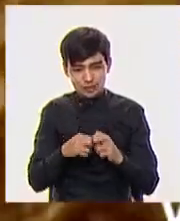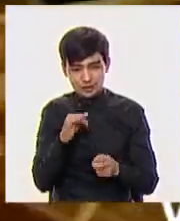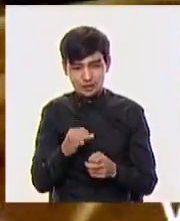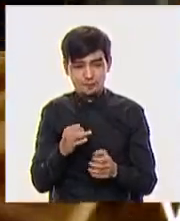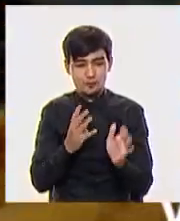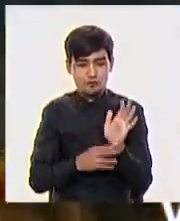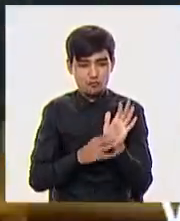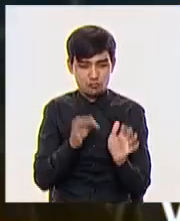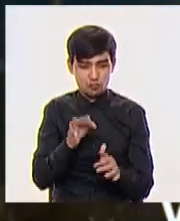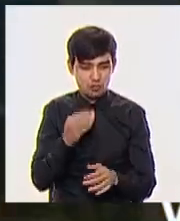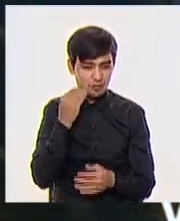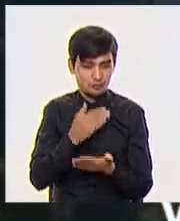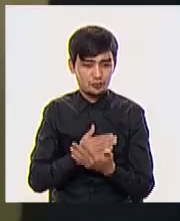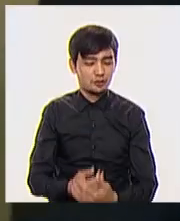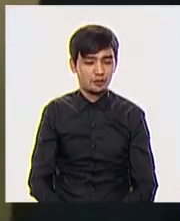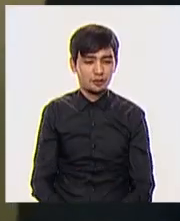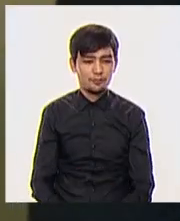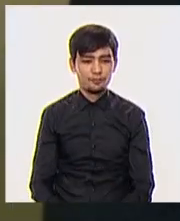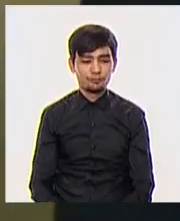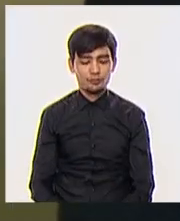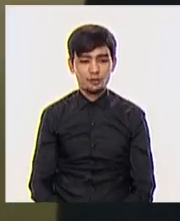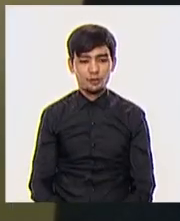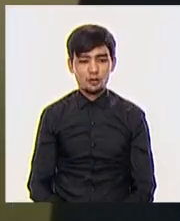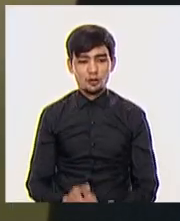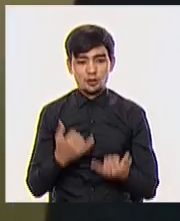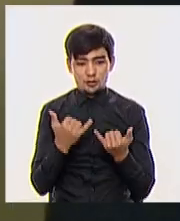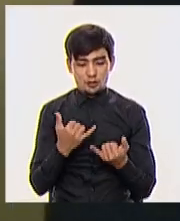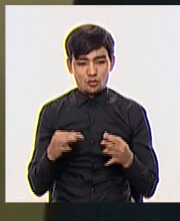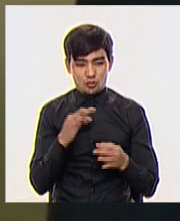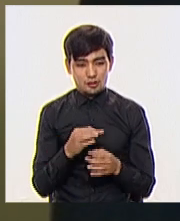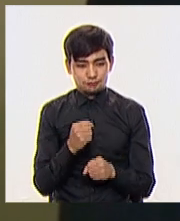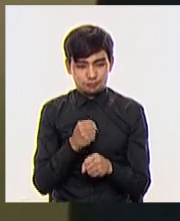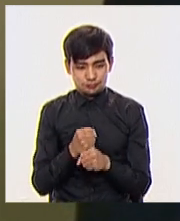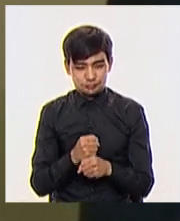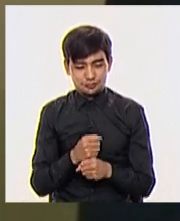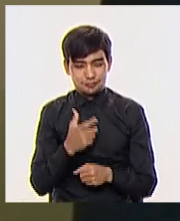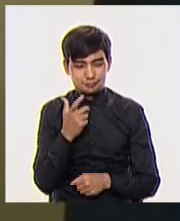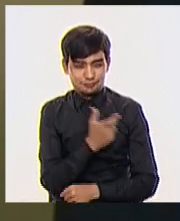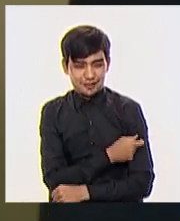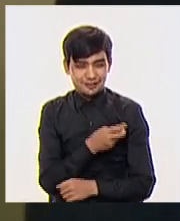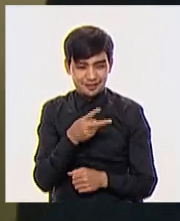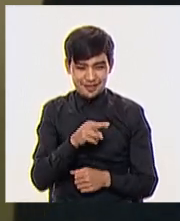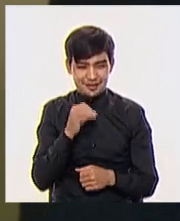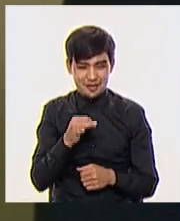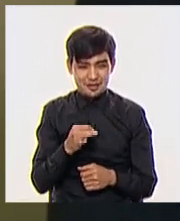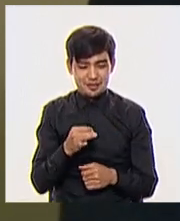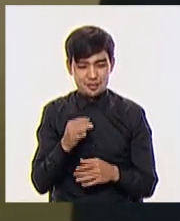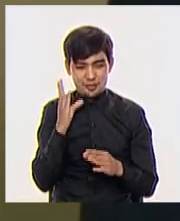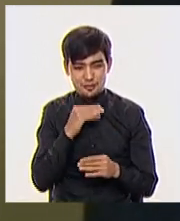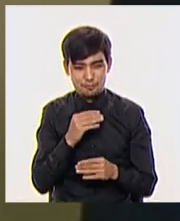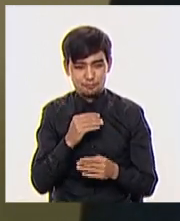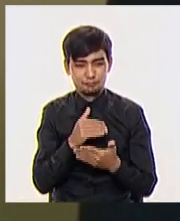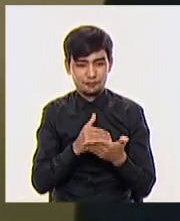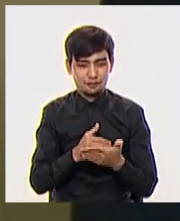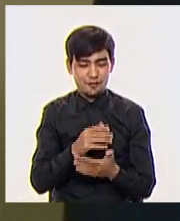чем 90%. Сегодняшняя ситуация создания вакцины позволяет нам в любой момент приступить к этой